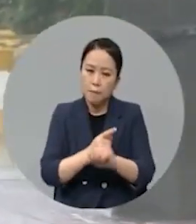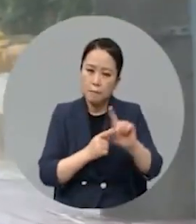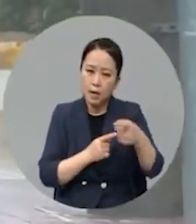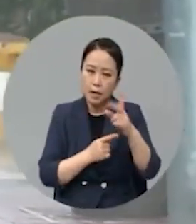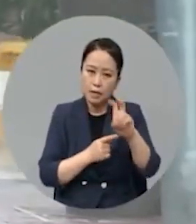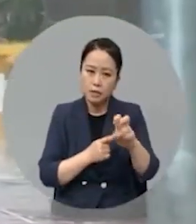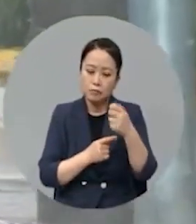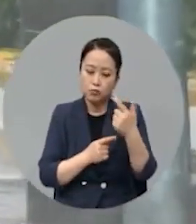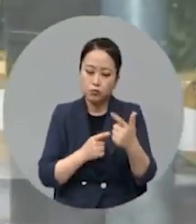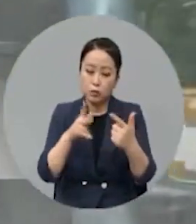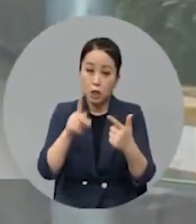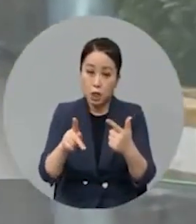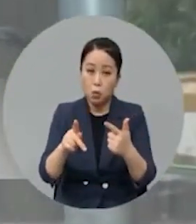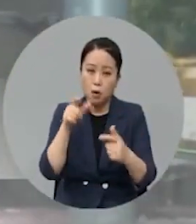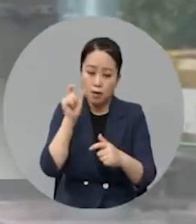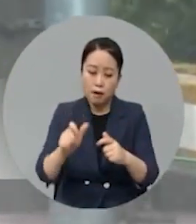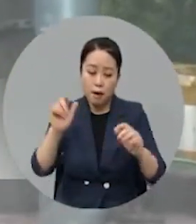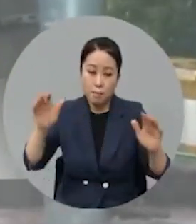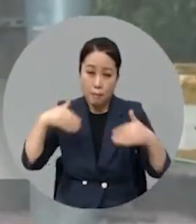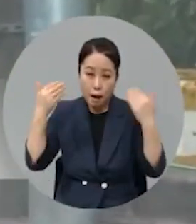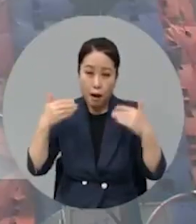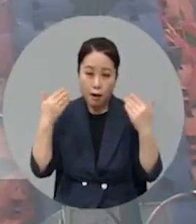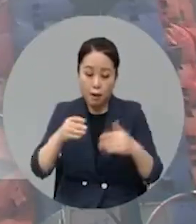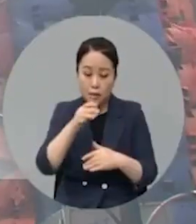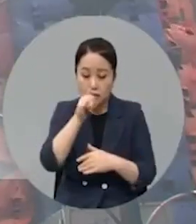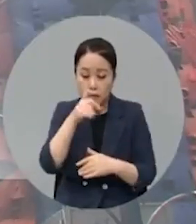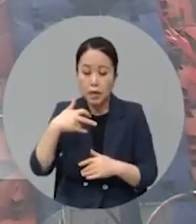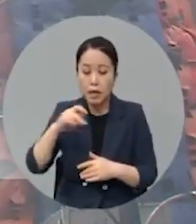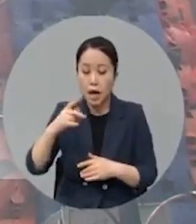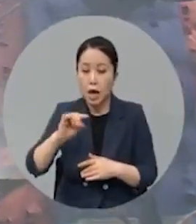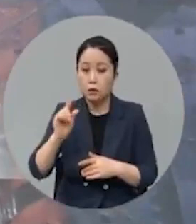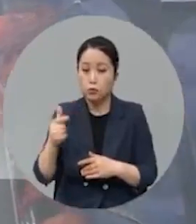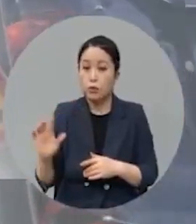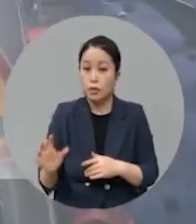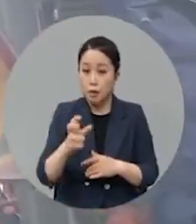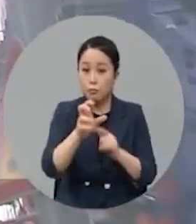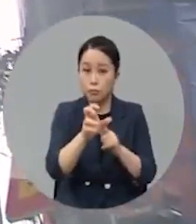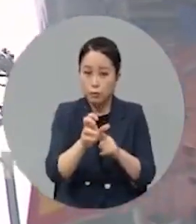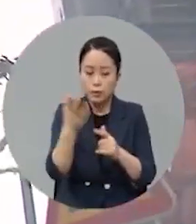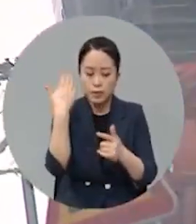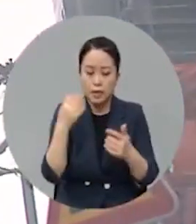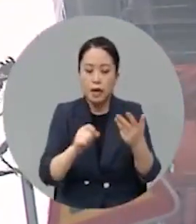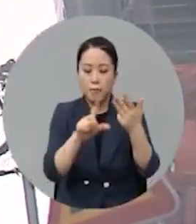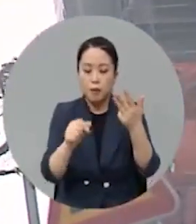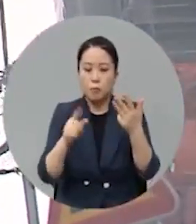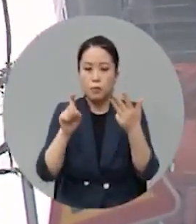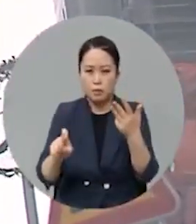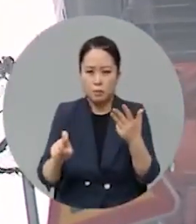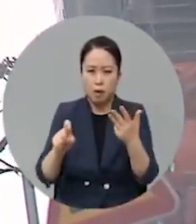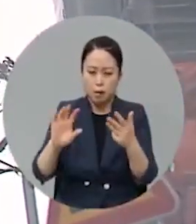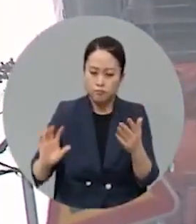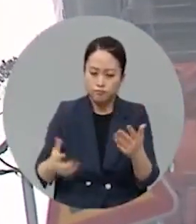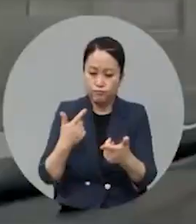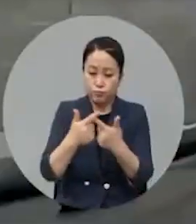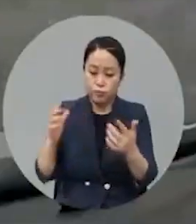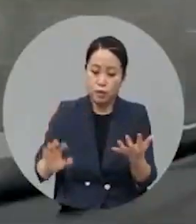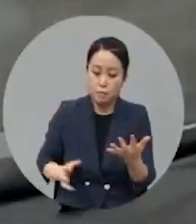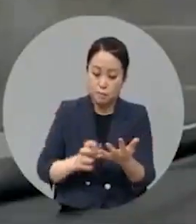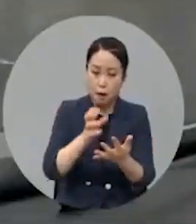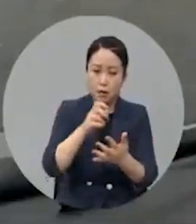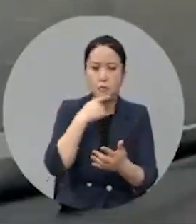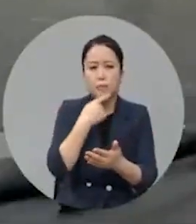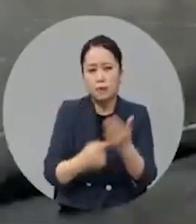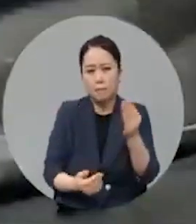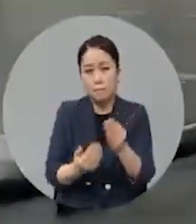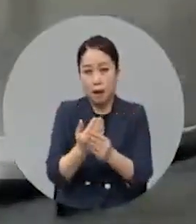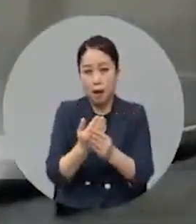126km의 초강풍이 관측됐던 태풍 카눈. 지난 10일 부산에 들이닥쳐 피해가 속출했습니다. 낙동강변